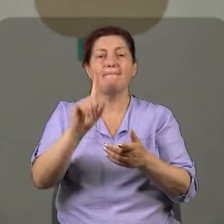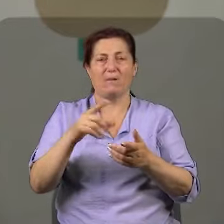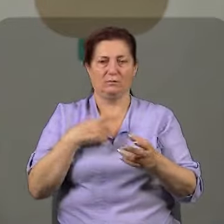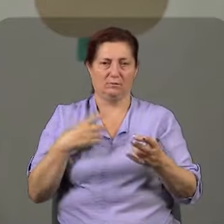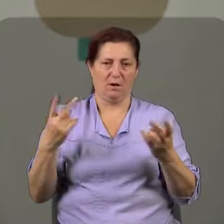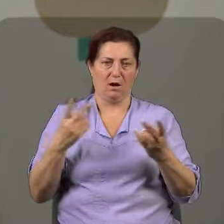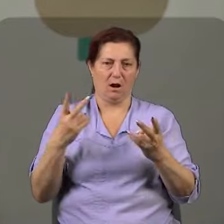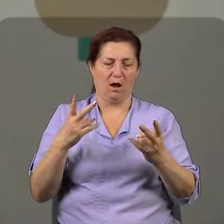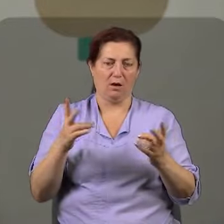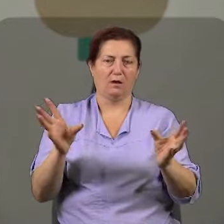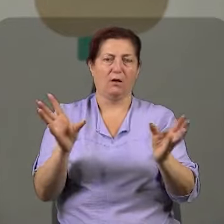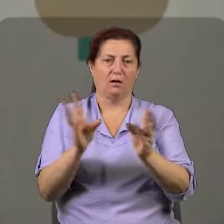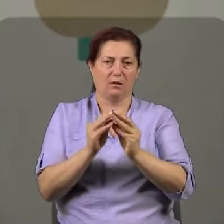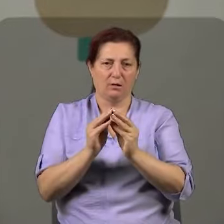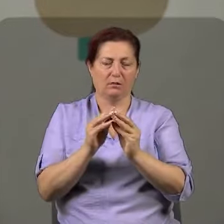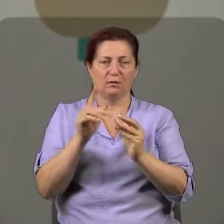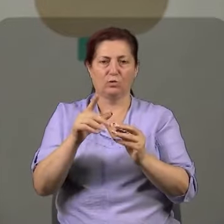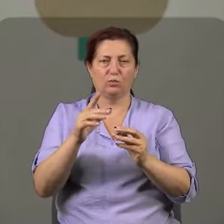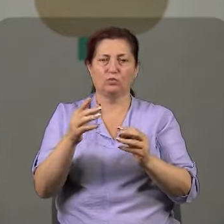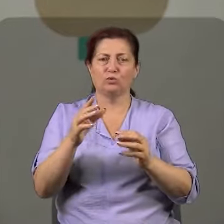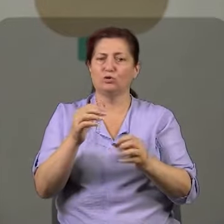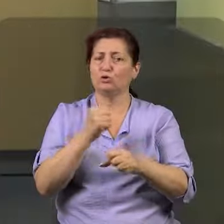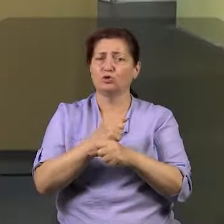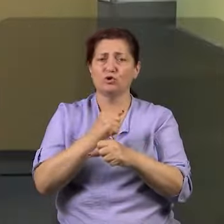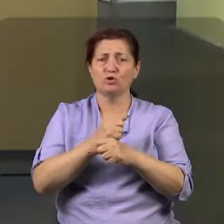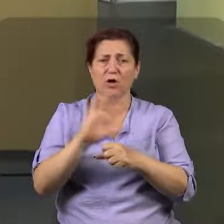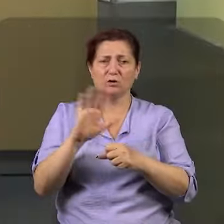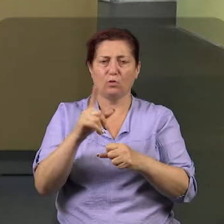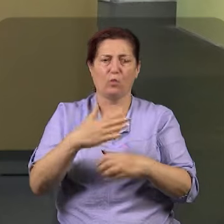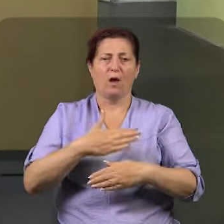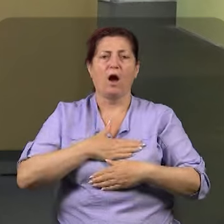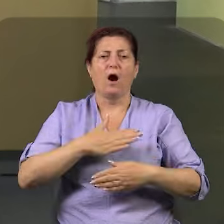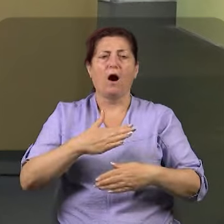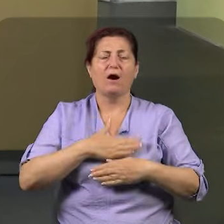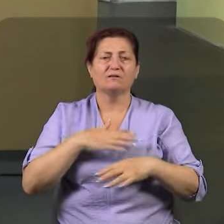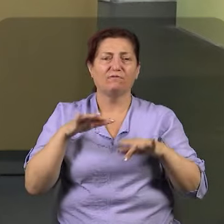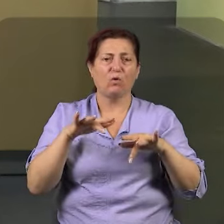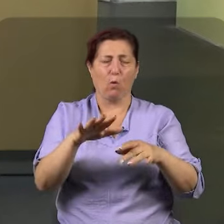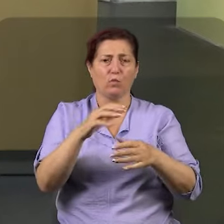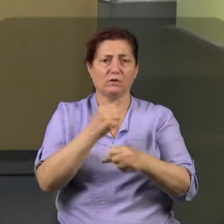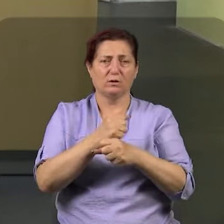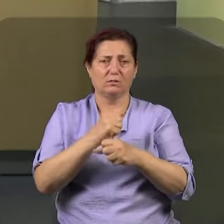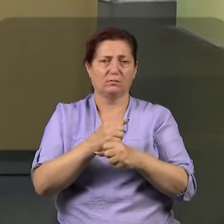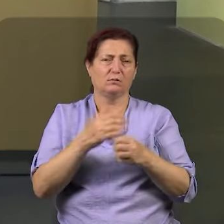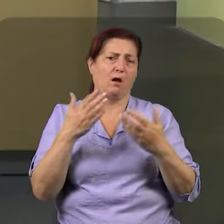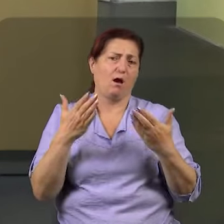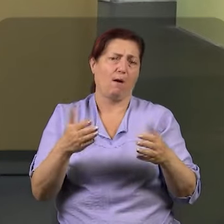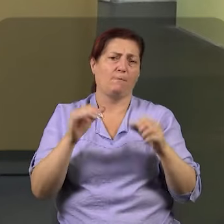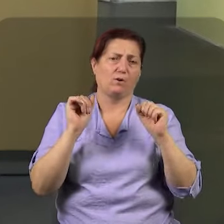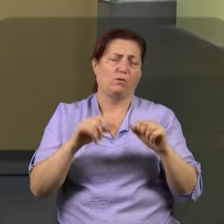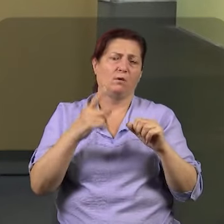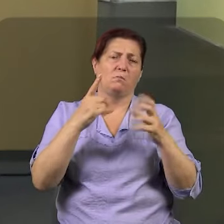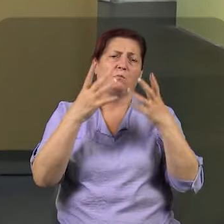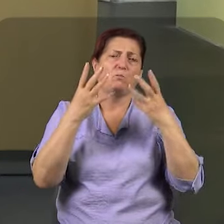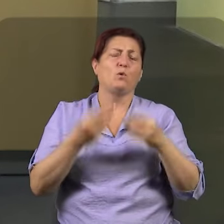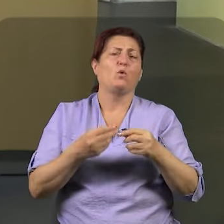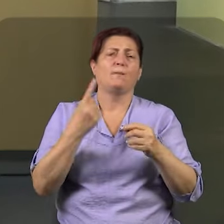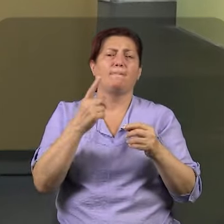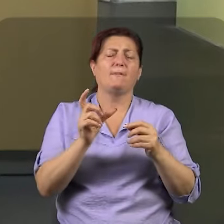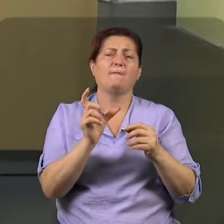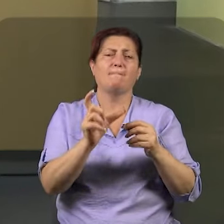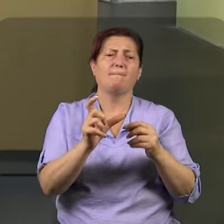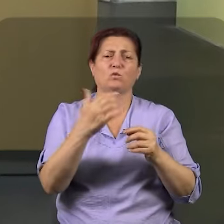հետ։ Եվ եթե դա չես անում, դու ասենց ակտիվ գործունեություն ես անում, ապա մի օր կարող է ականհայտ դառնա, որ ասենք ինչ-որ մի մասը քո